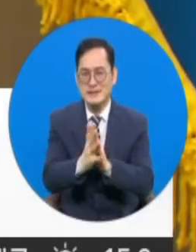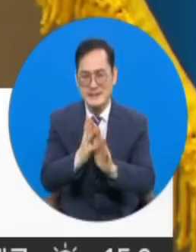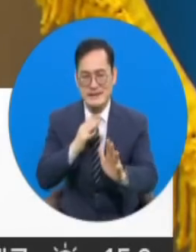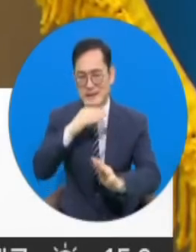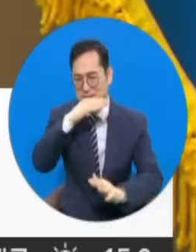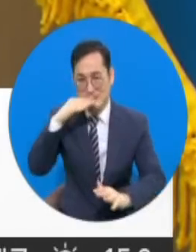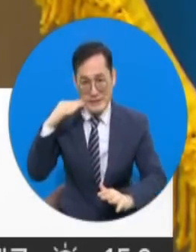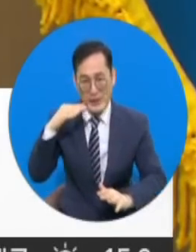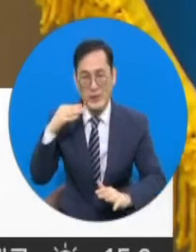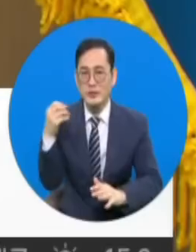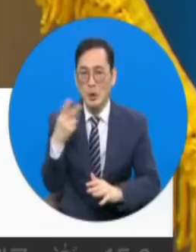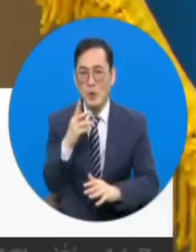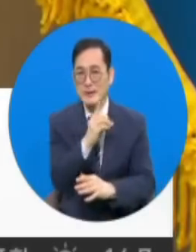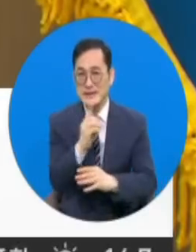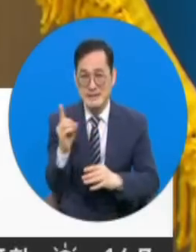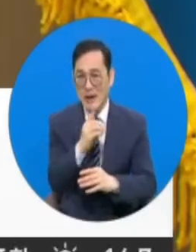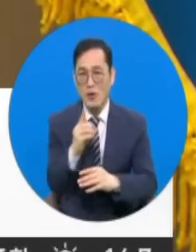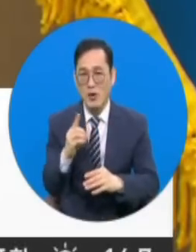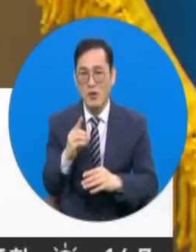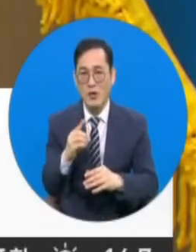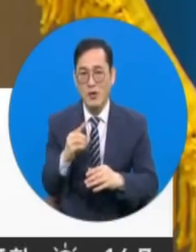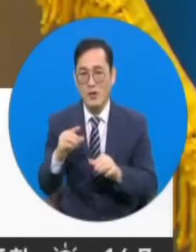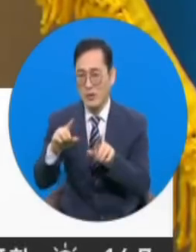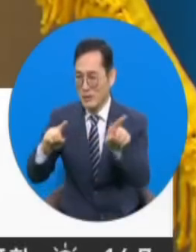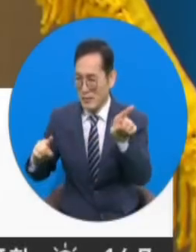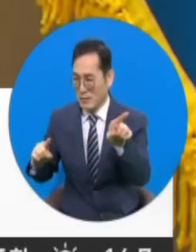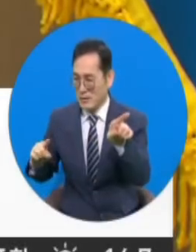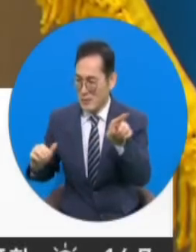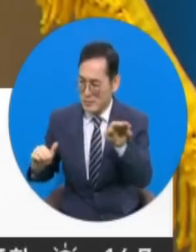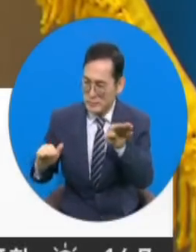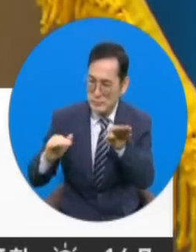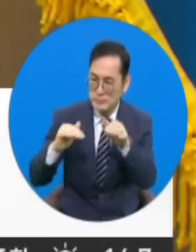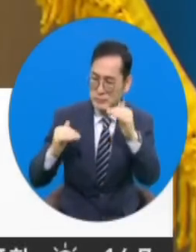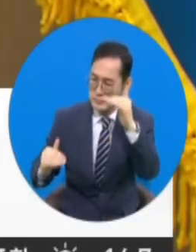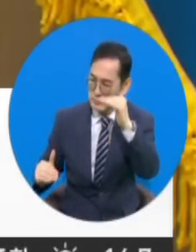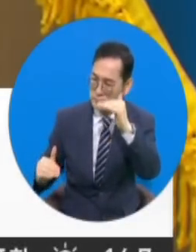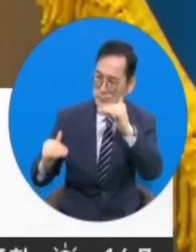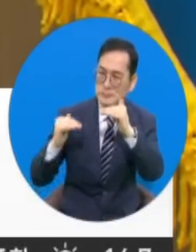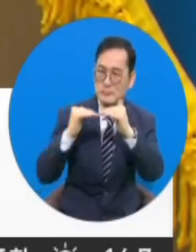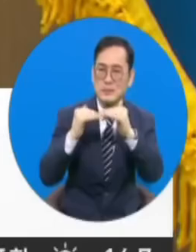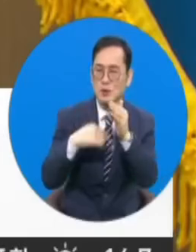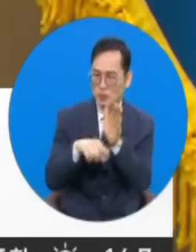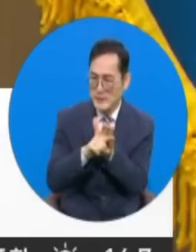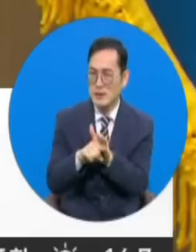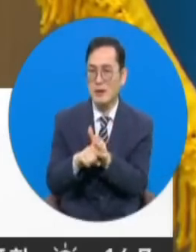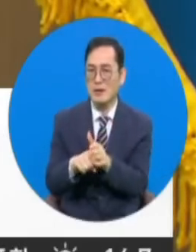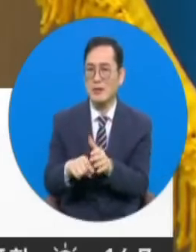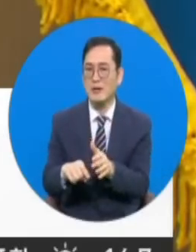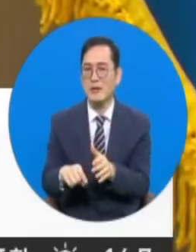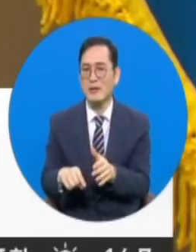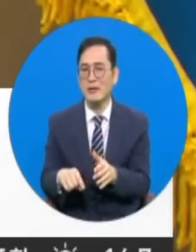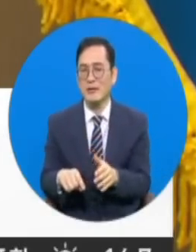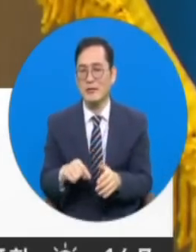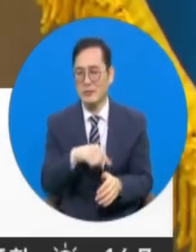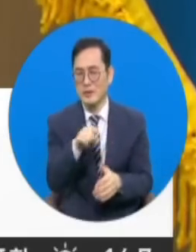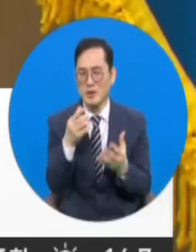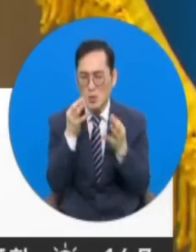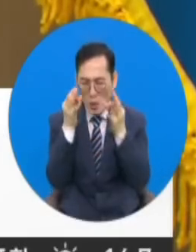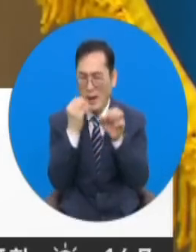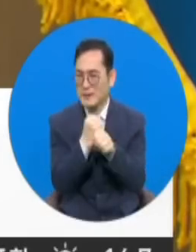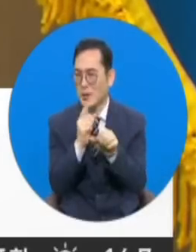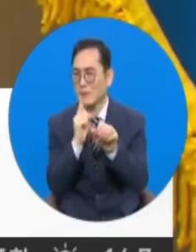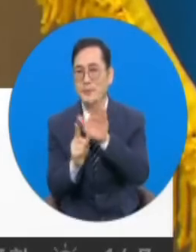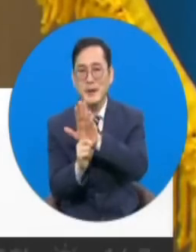또 디지털 격차 해소 방안 그리고 디지털 oda를 제안했습니다 최근 미국